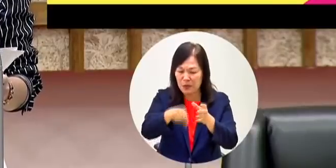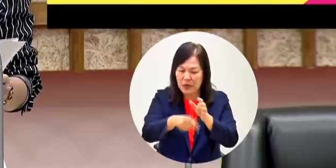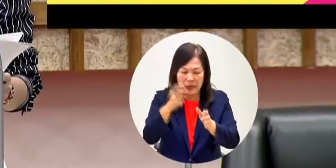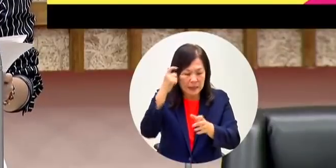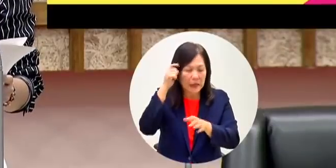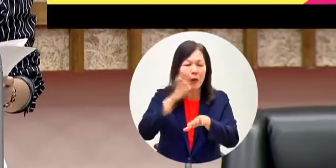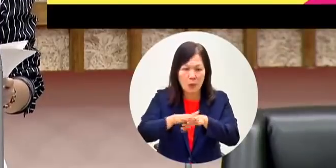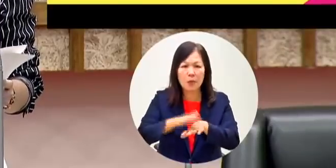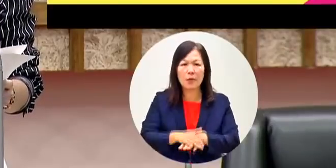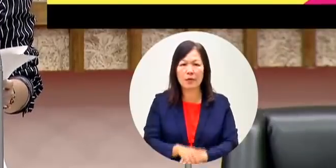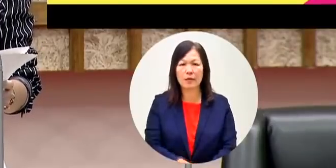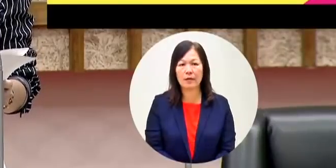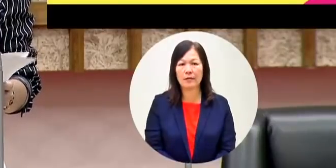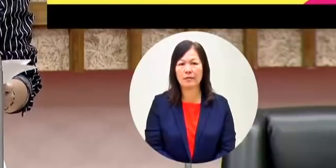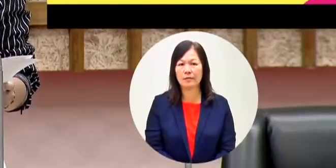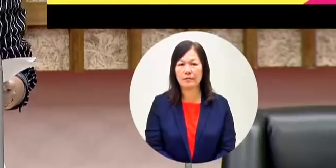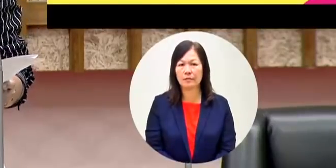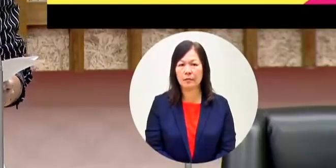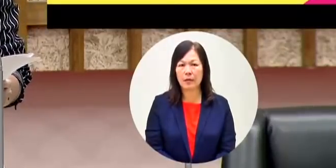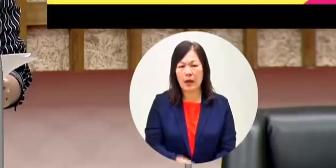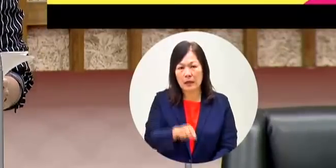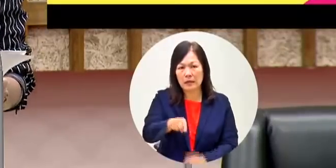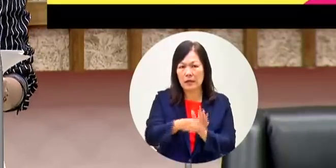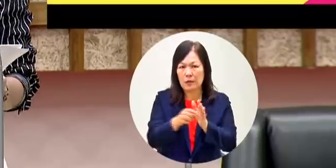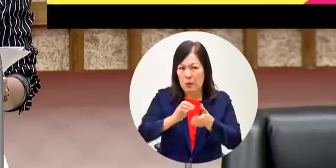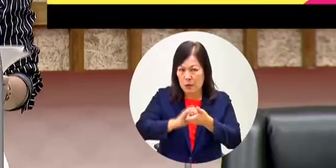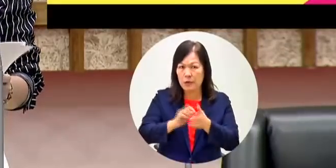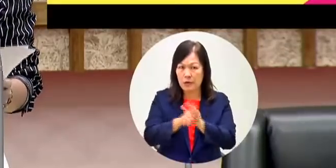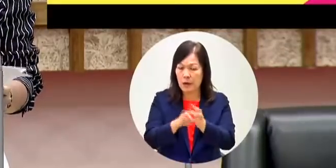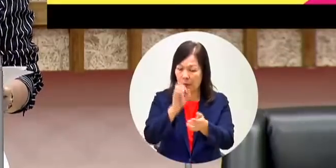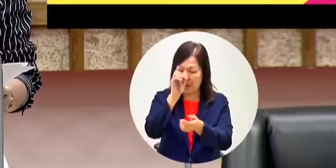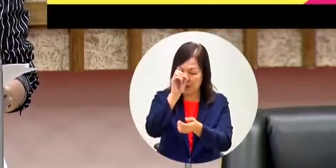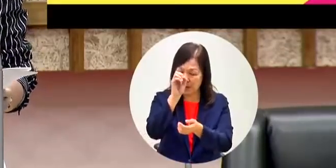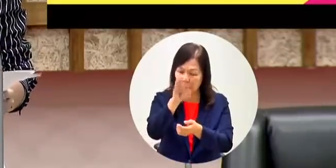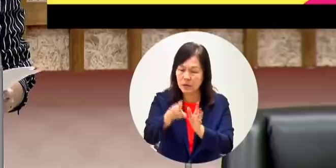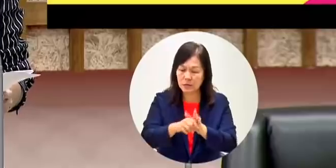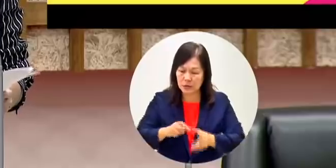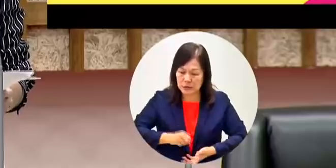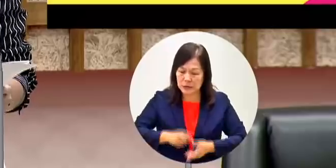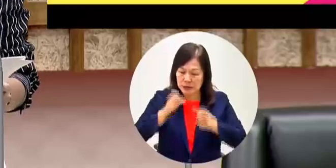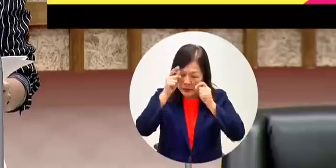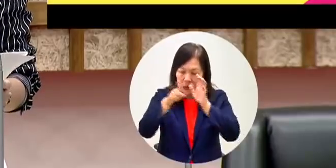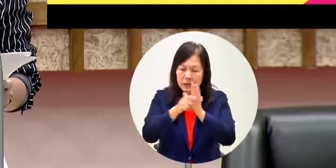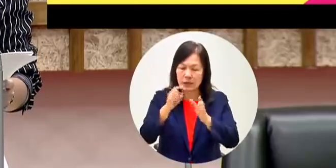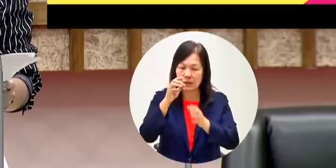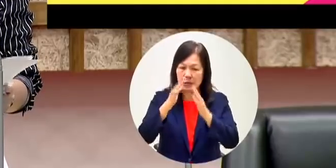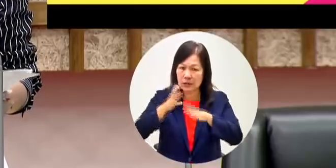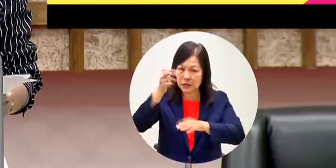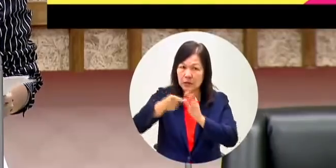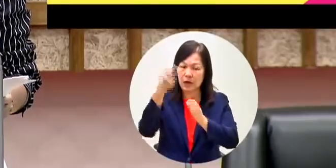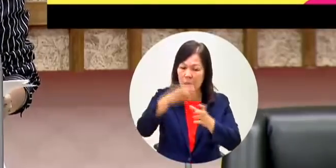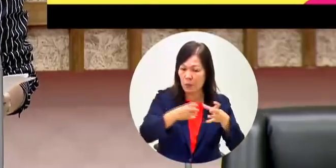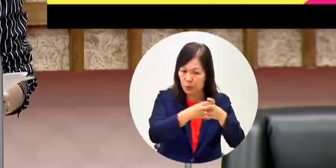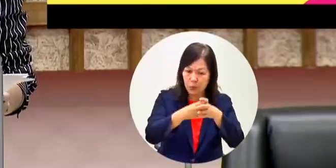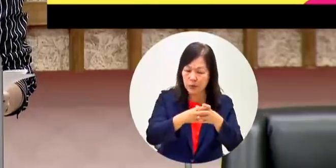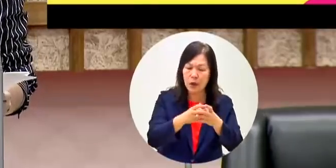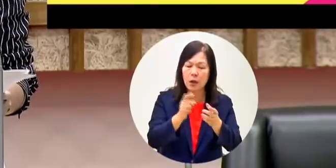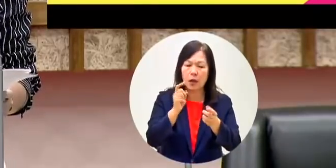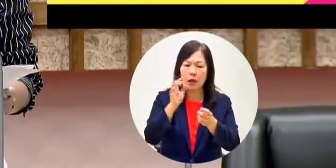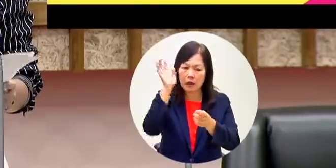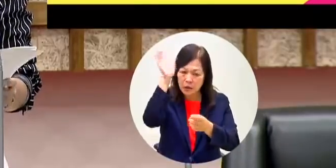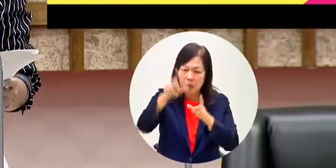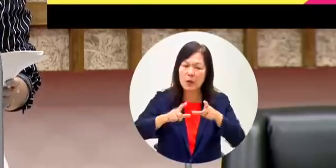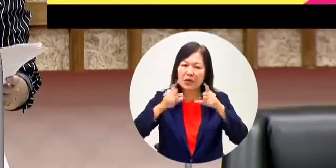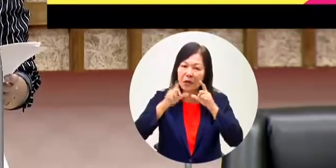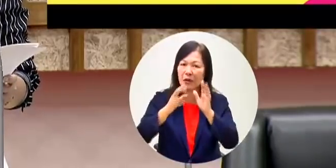在这里呢一定要提醒我们市长跟团队的首长，未来你们对外的发言一定要考虑到公信